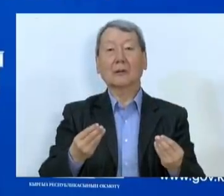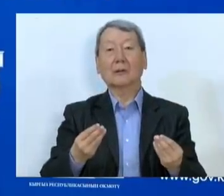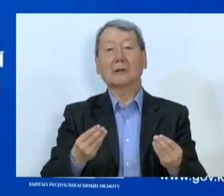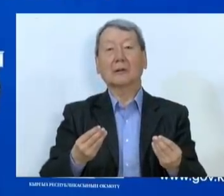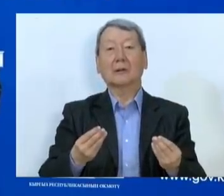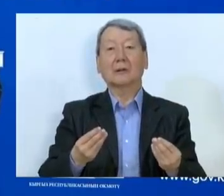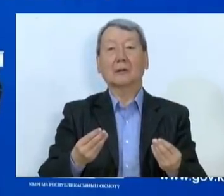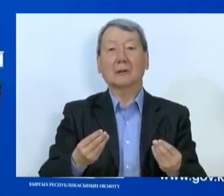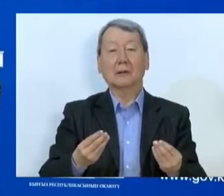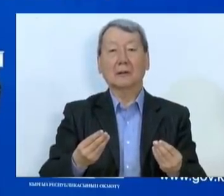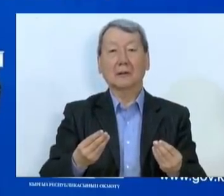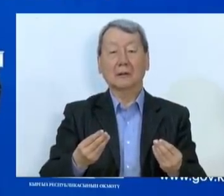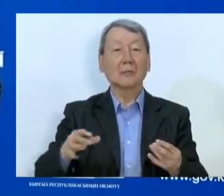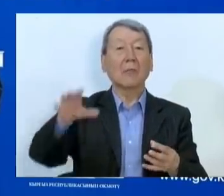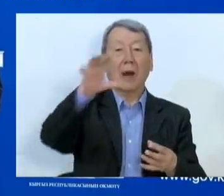деген